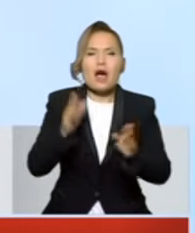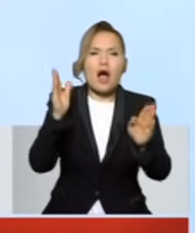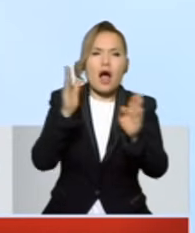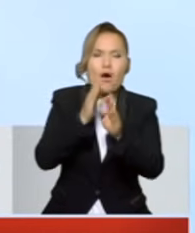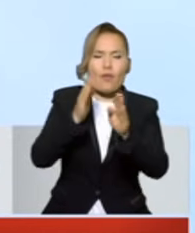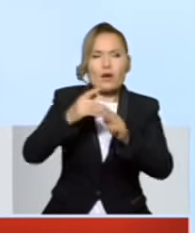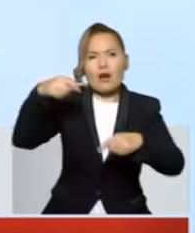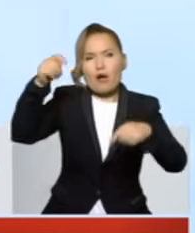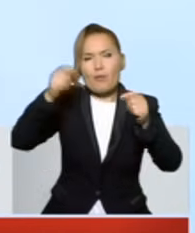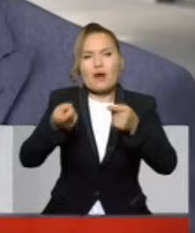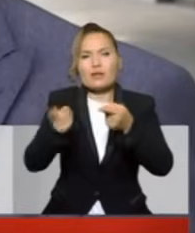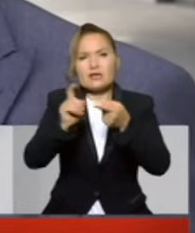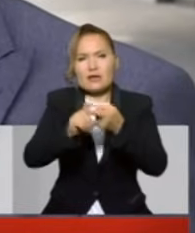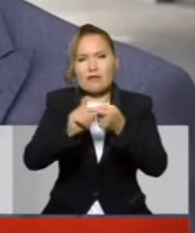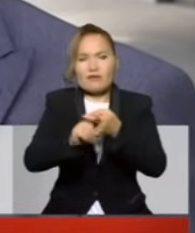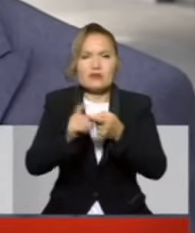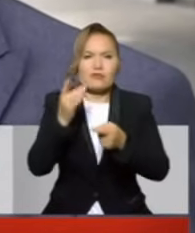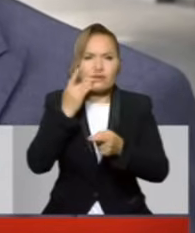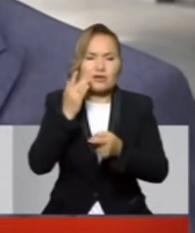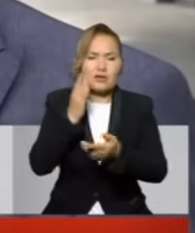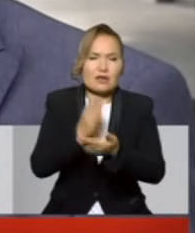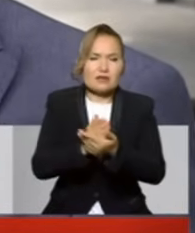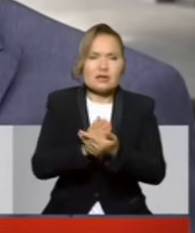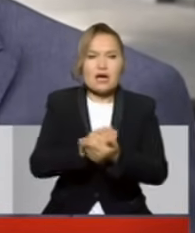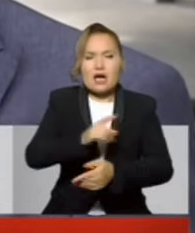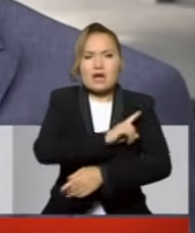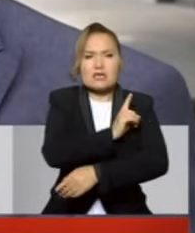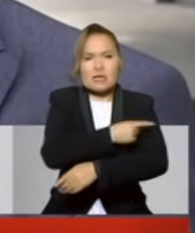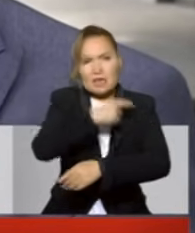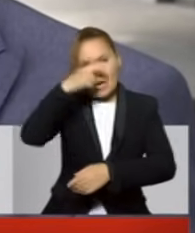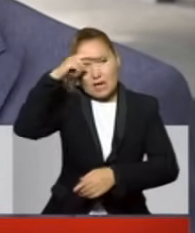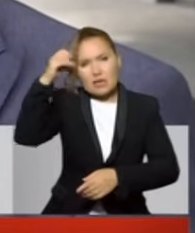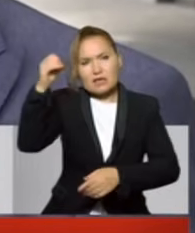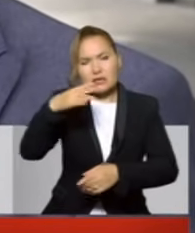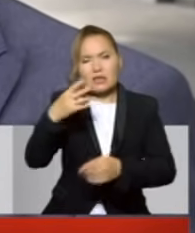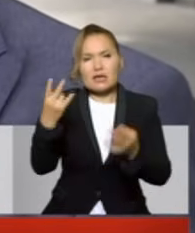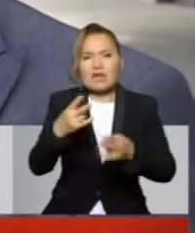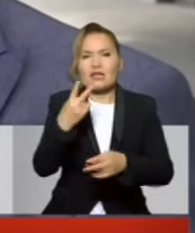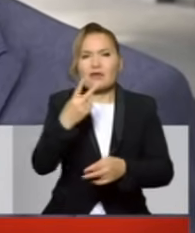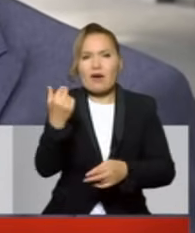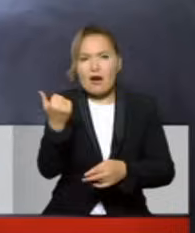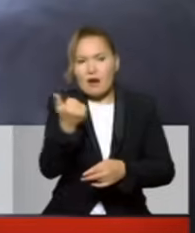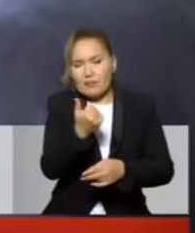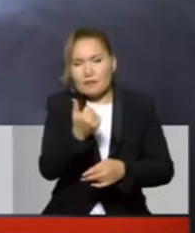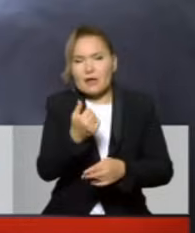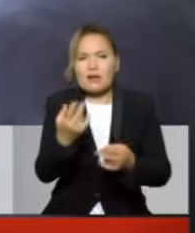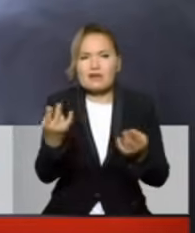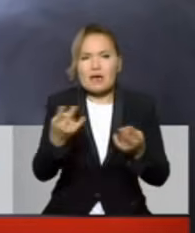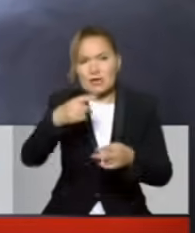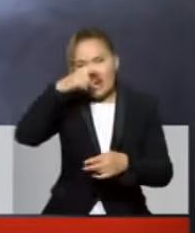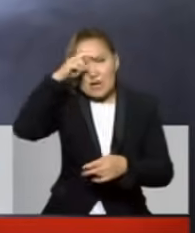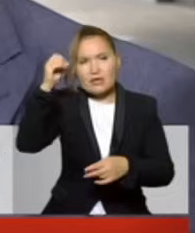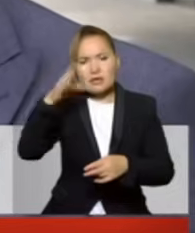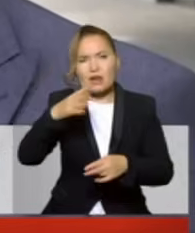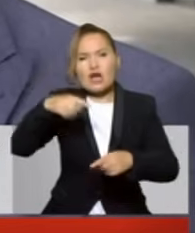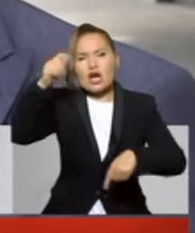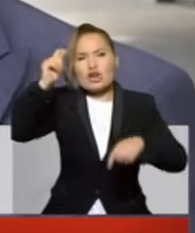райына байлаулы болып тұр. Ыстық керек қазір. Кем дегенде бір екі жұмалық 10 күндік ыстық керек болып тұр. Қазіргі жауын